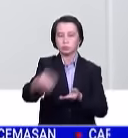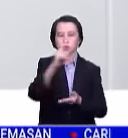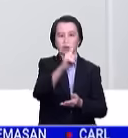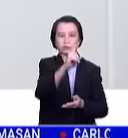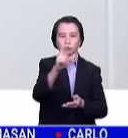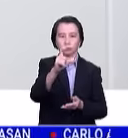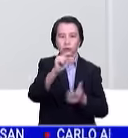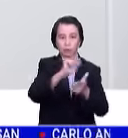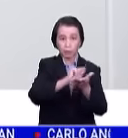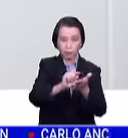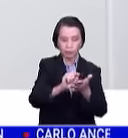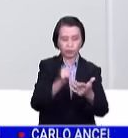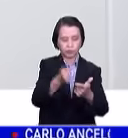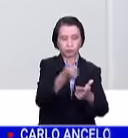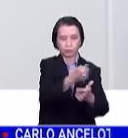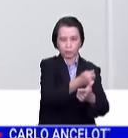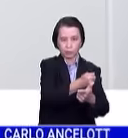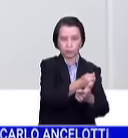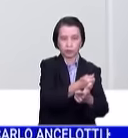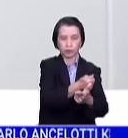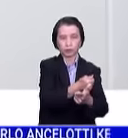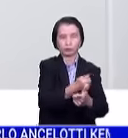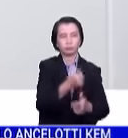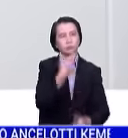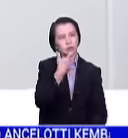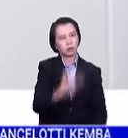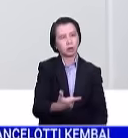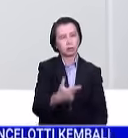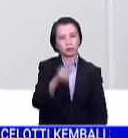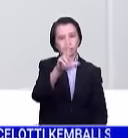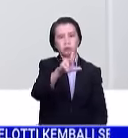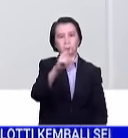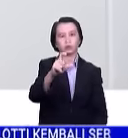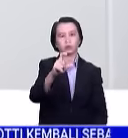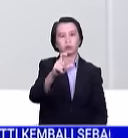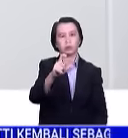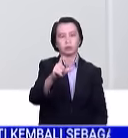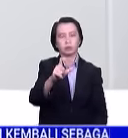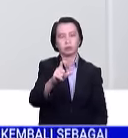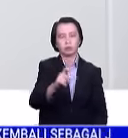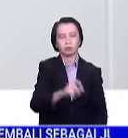sebulan gaji masing-masing selama 3 bulan.